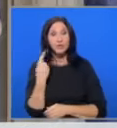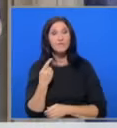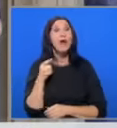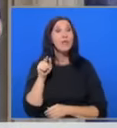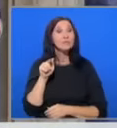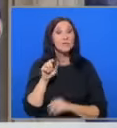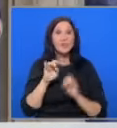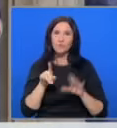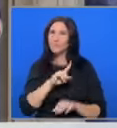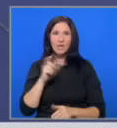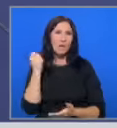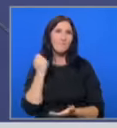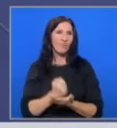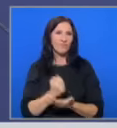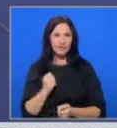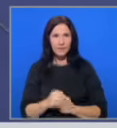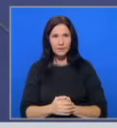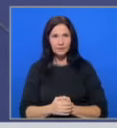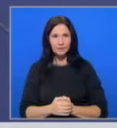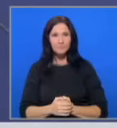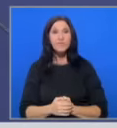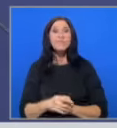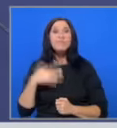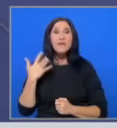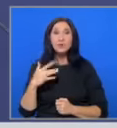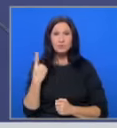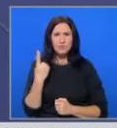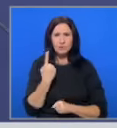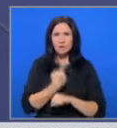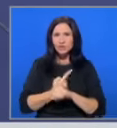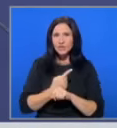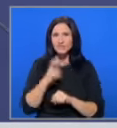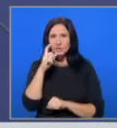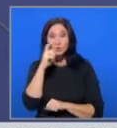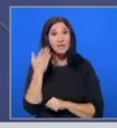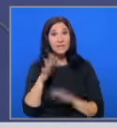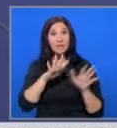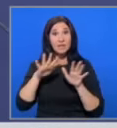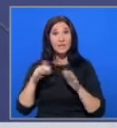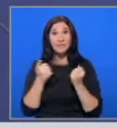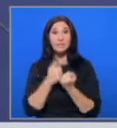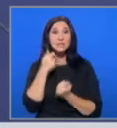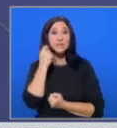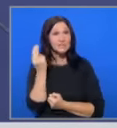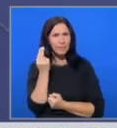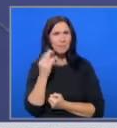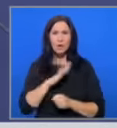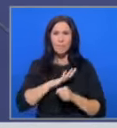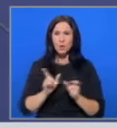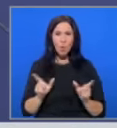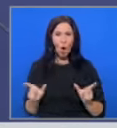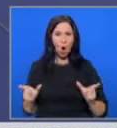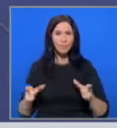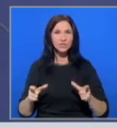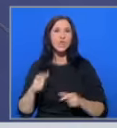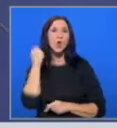тази информация не е потвърдена. Невероятно е. Само за час и 20 минути тези десетки местни сърби бяха напълно обкръжени от